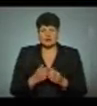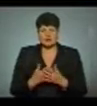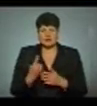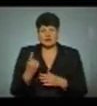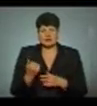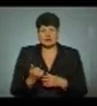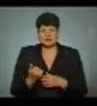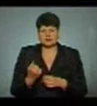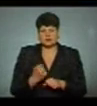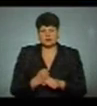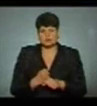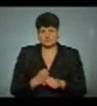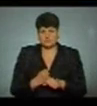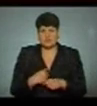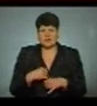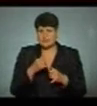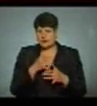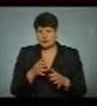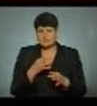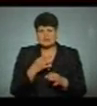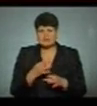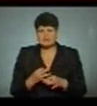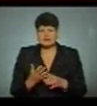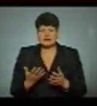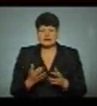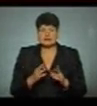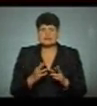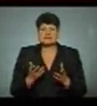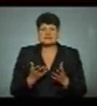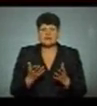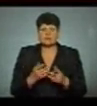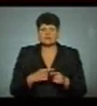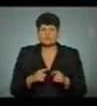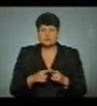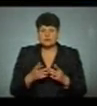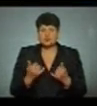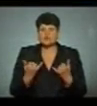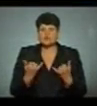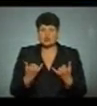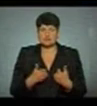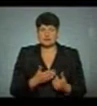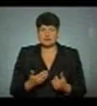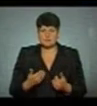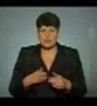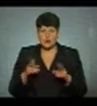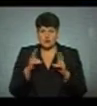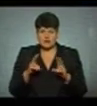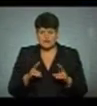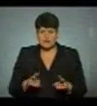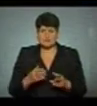тиждень роботи, скажімо так. Не можемо сказати про те, з якою інтенсивністю, тому що сьогодні ми розглядаємо там